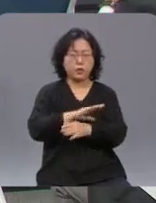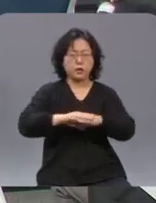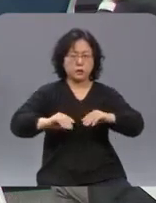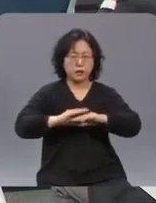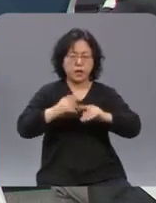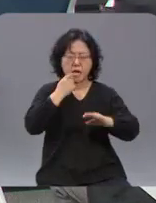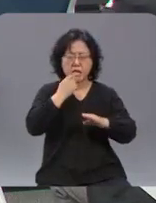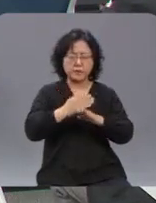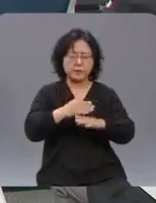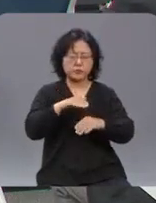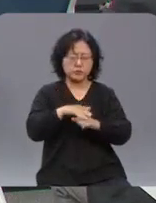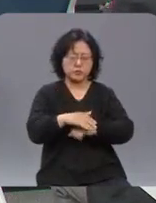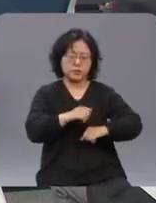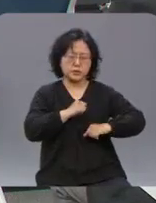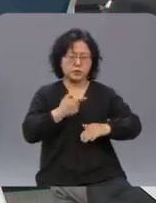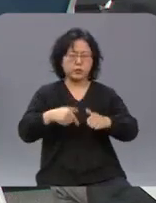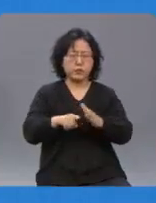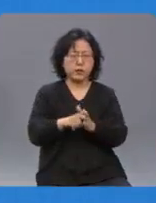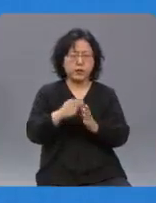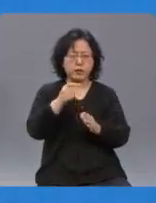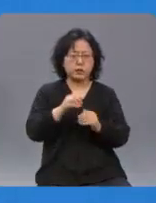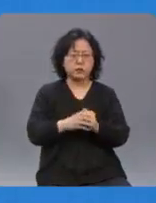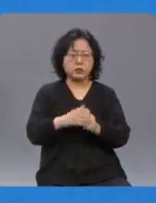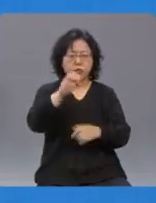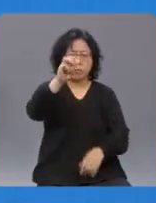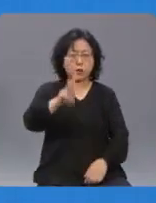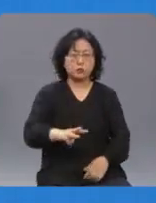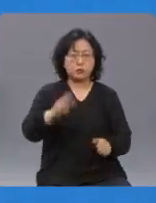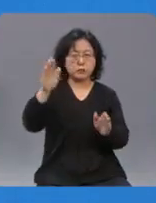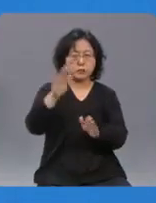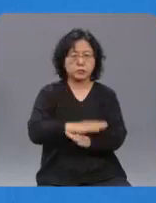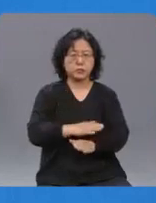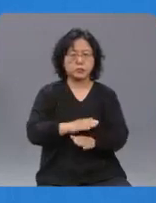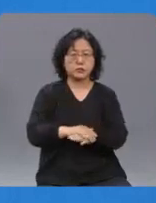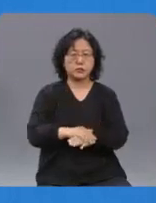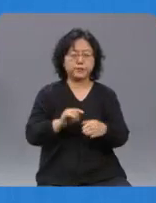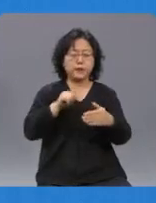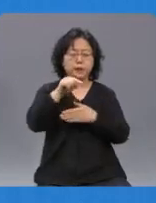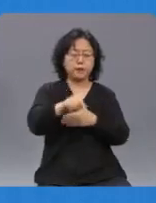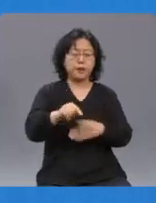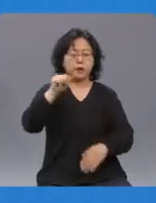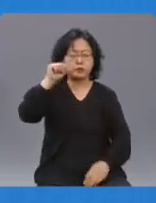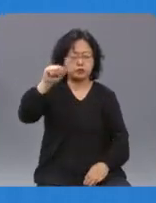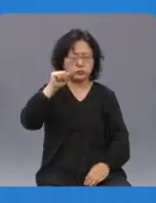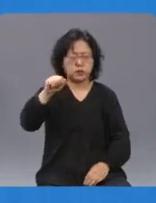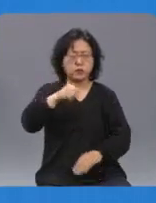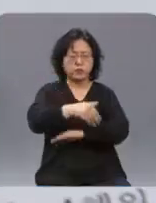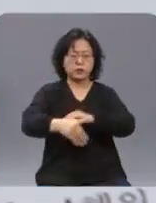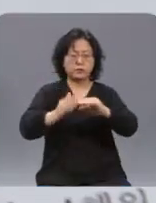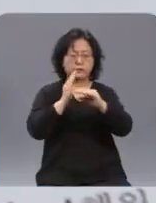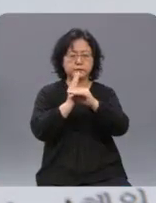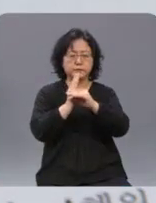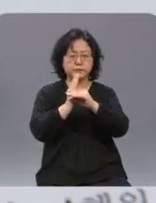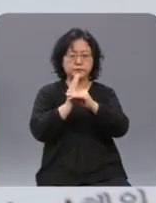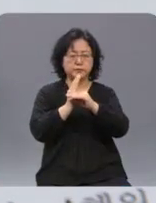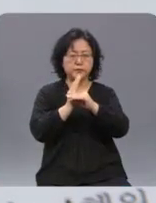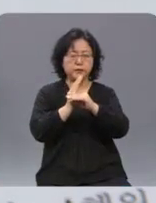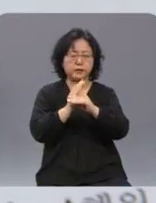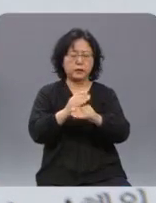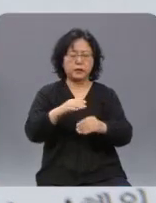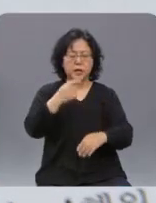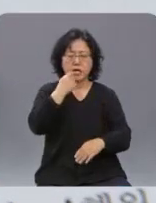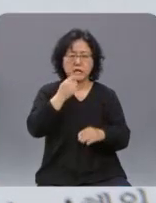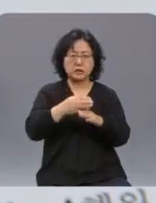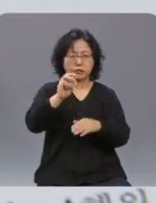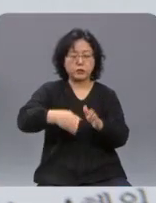봉합하고 민주주의를 지키기 위해 민주당의 심장부인 광주에서부터 대여투쟁을 적극 추진하기로 했다고 밝혔습니다 이에